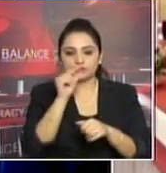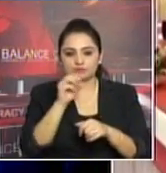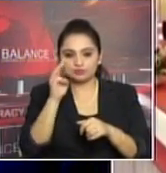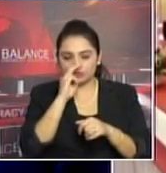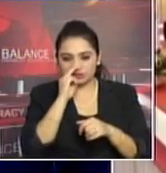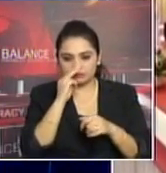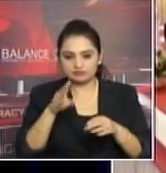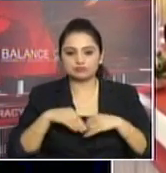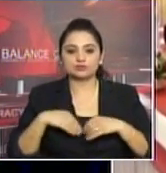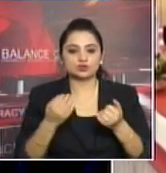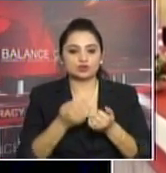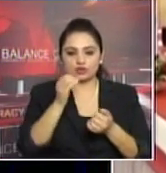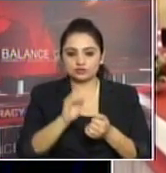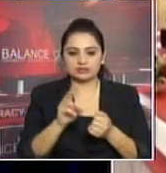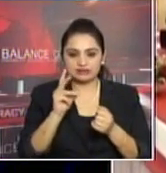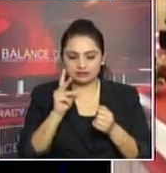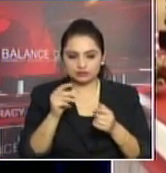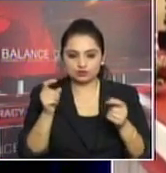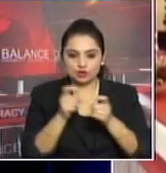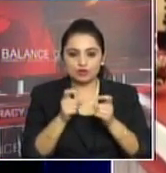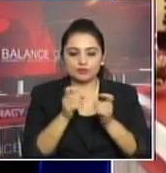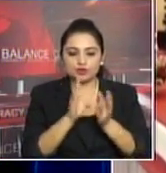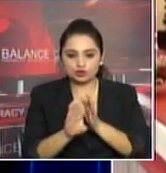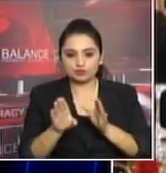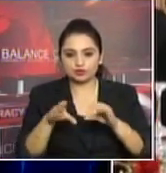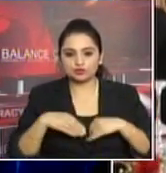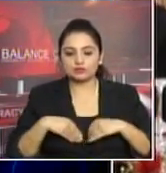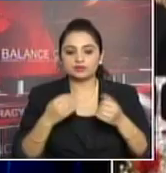थिएन। तेस्रो बैठकबाट भने उक्त विषयका साथै सहमति हुन